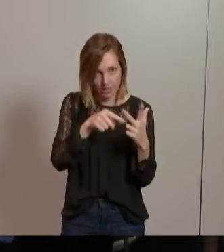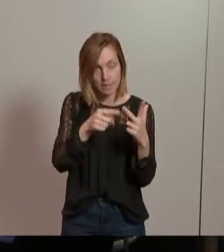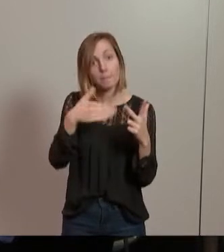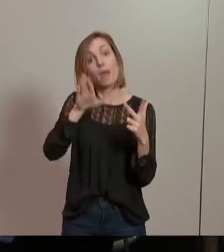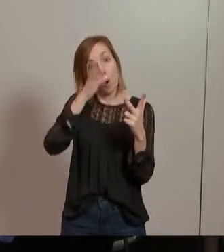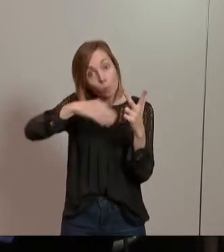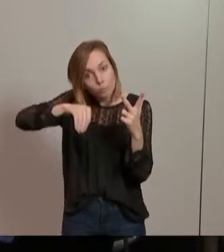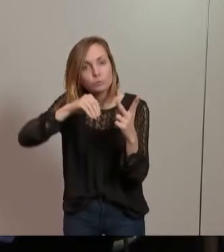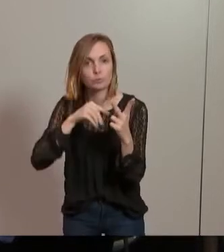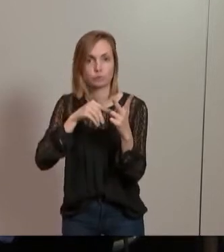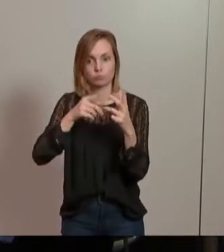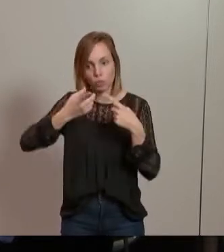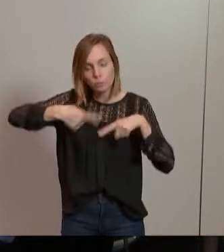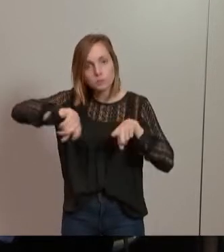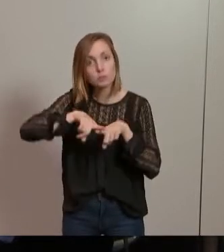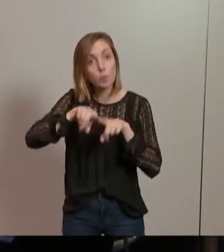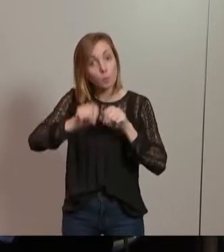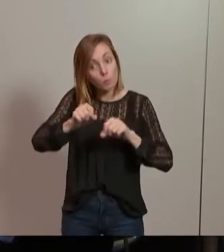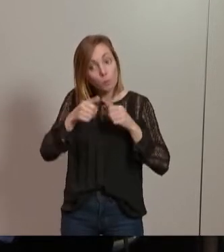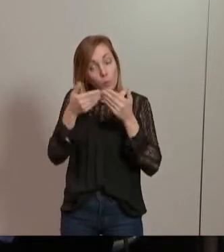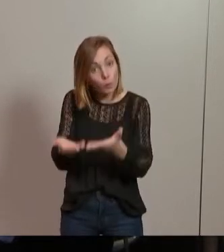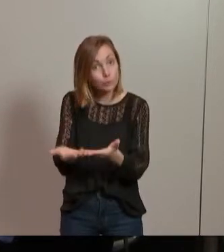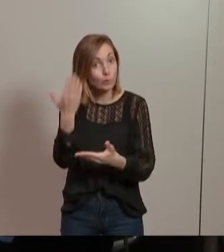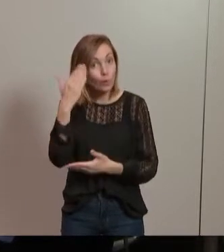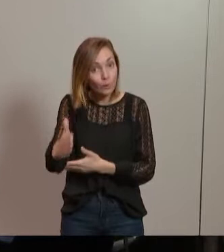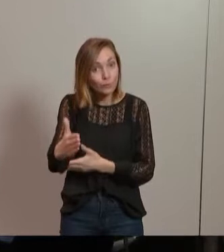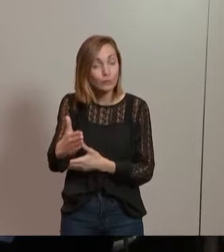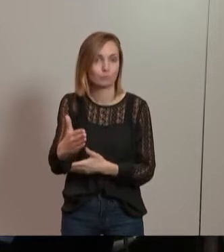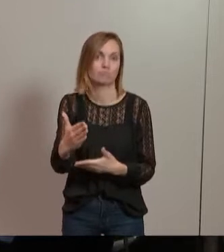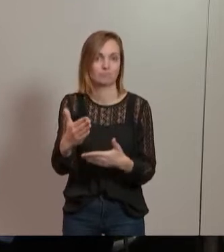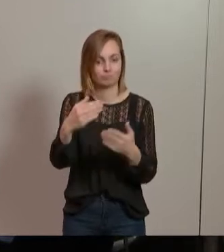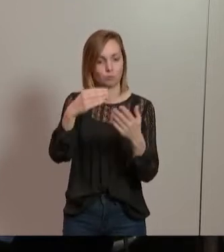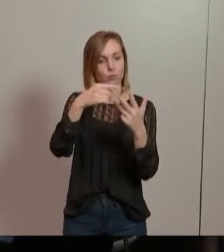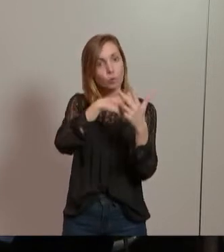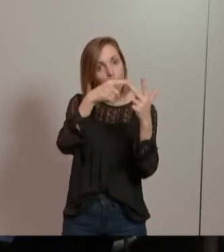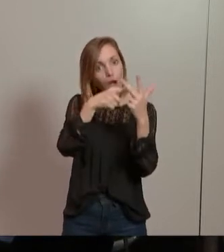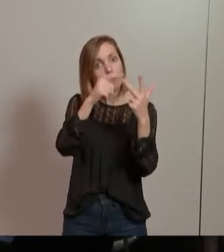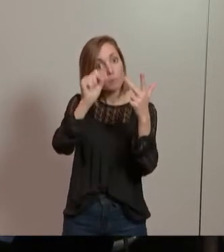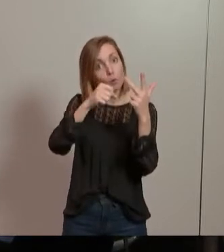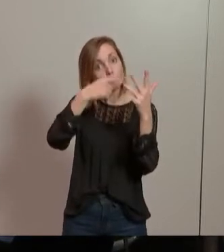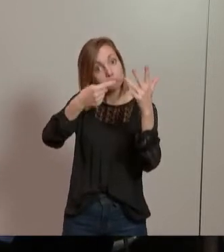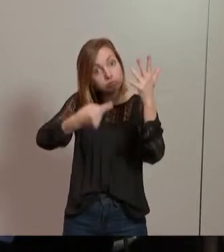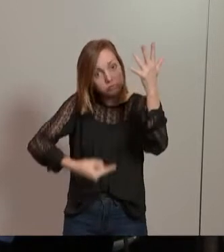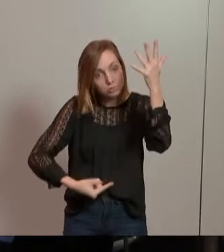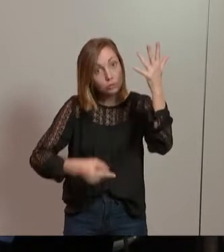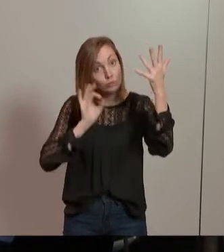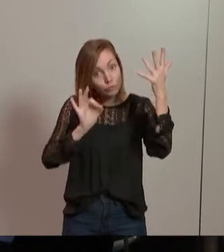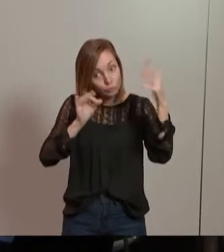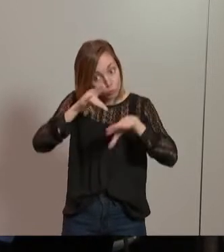commission, de formuler d'autres propositions et d'étendre, on va dire, les prérogatives de la commission accessibilité. Ce qui a été